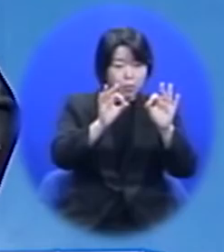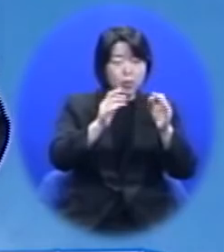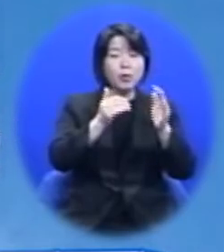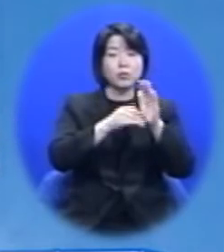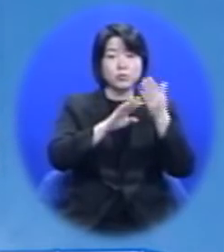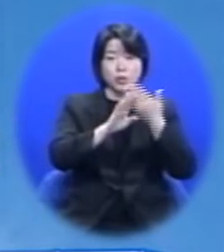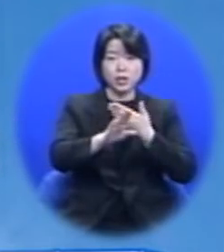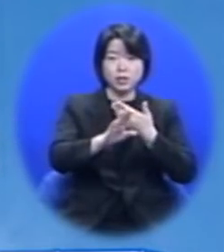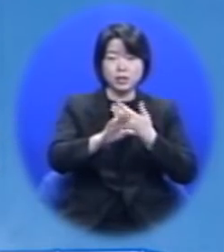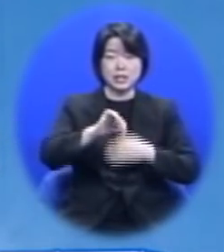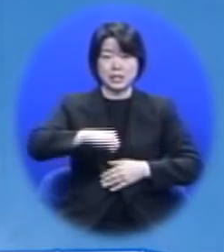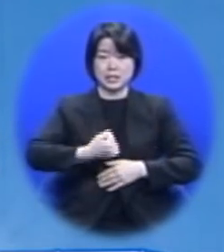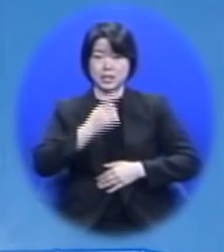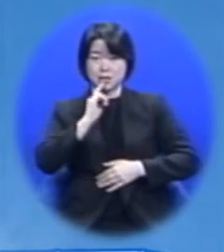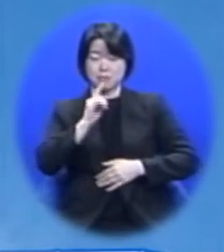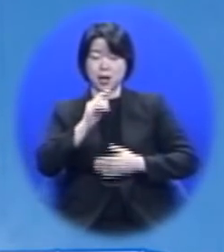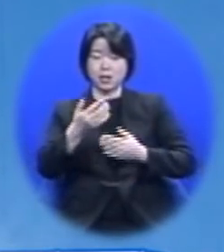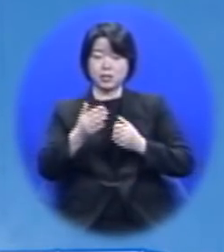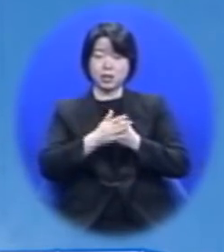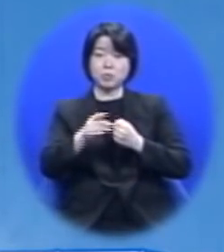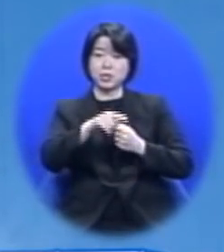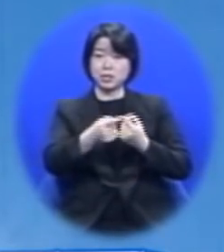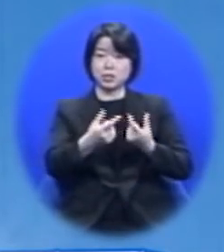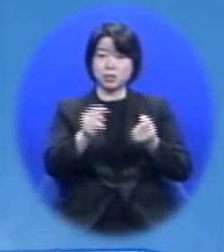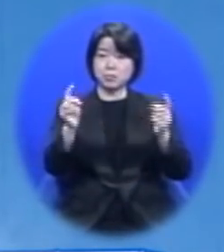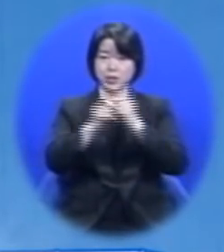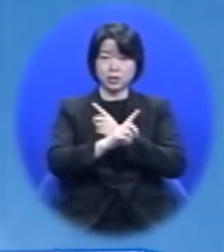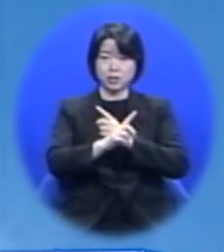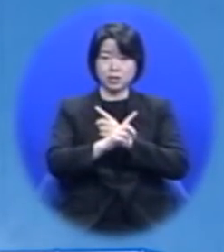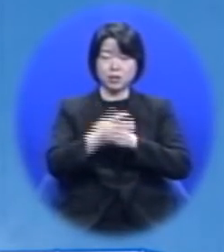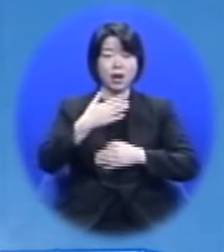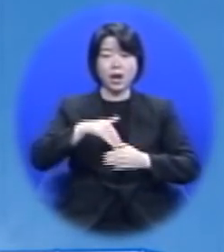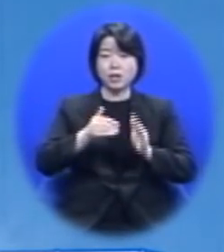알고 나면 그들은 아마 통곡하고 회개할 거예요.